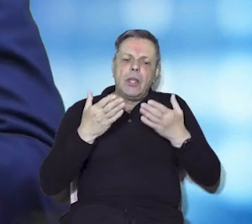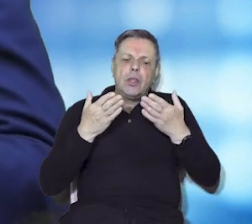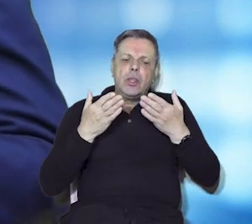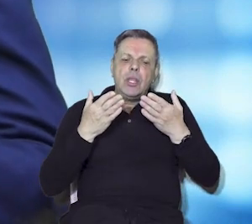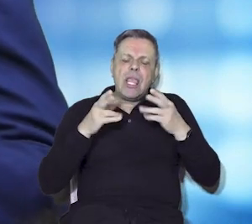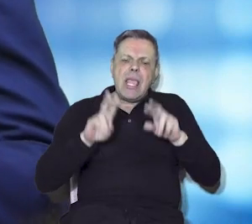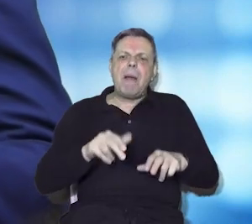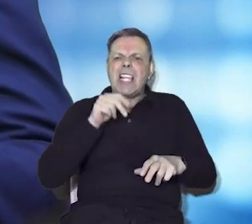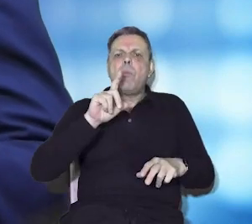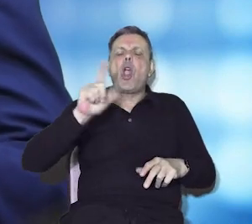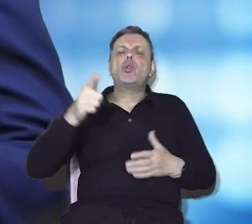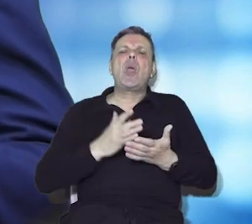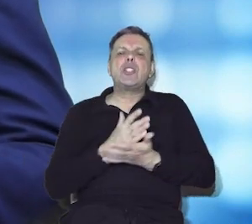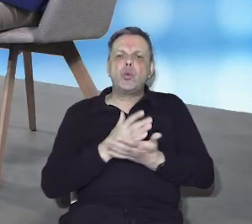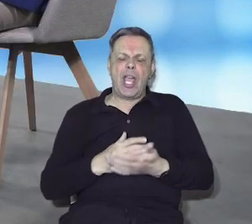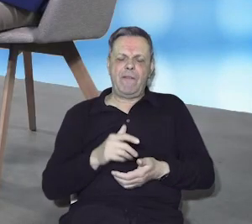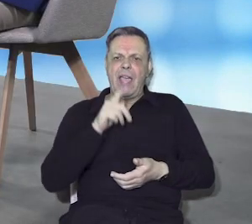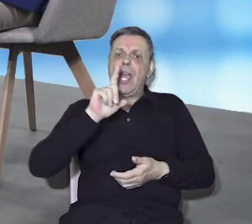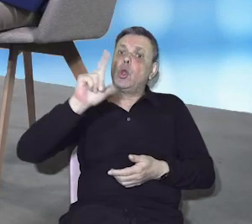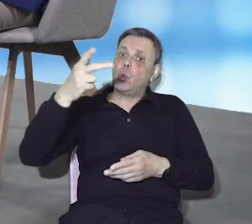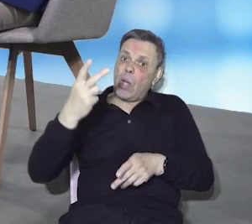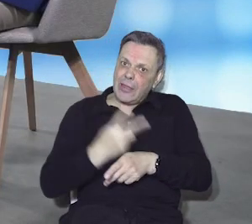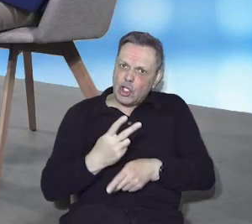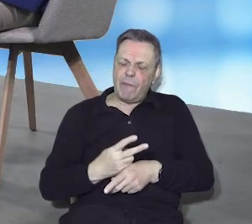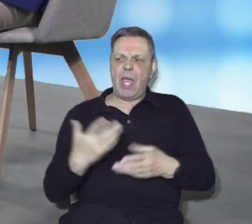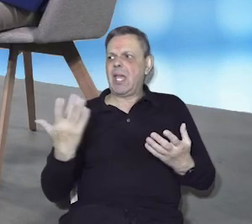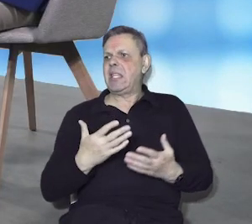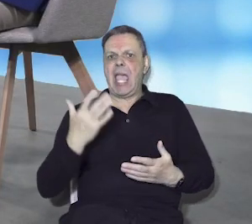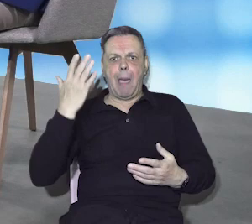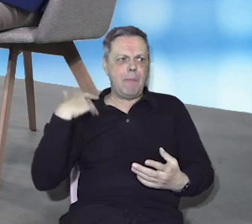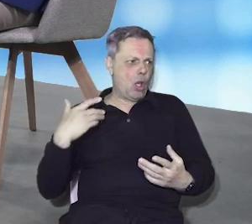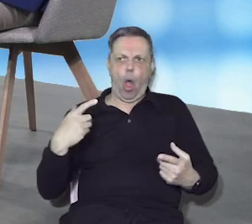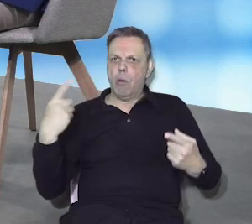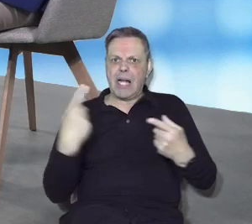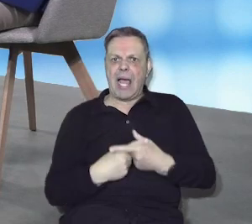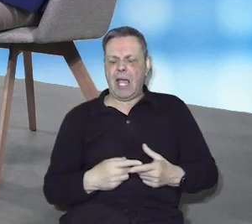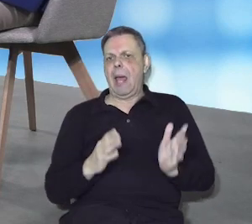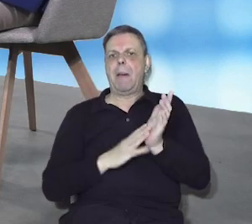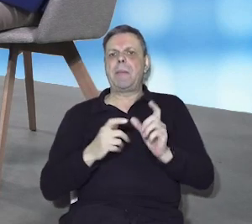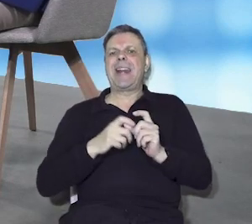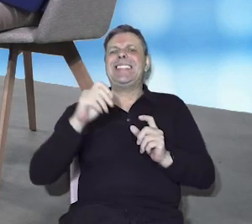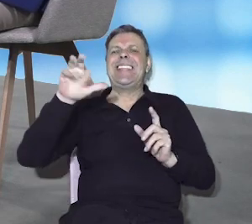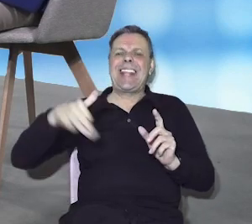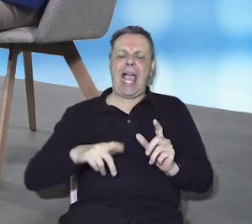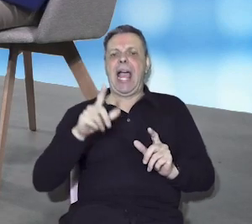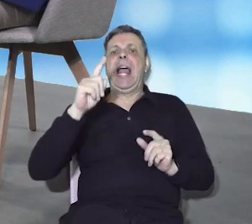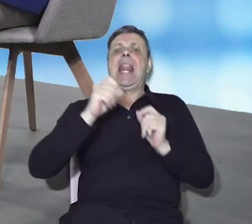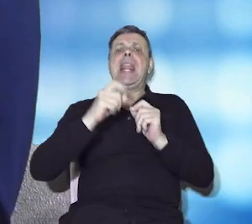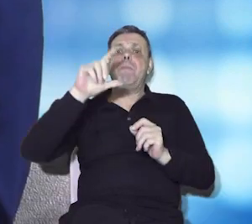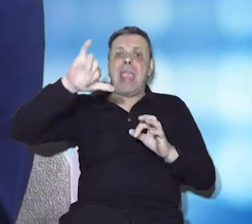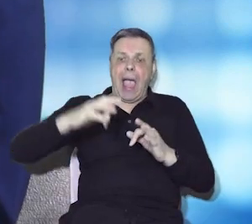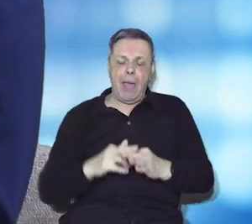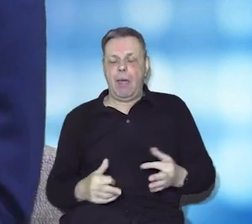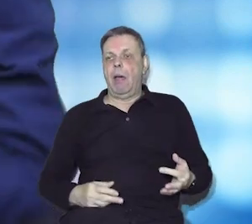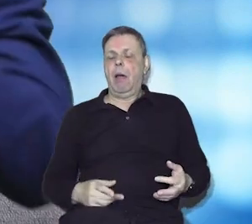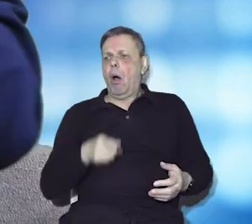imali smo i druge slučajeve i druge države gdje je bilo, imamo dan danas Siriju recimo, imamo Libiju i tako dalje, ali o tome